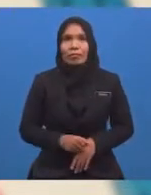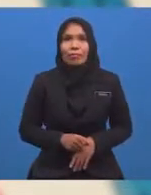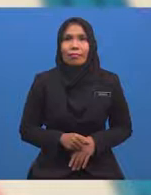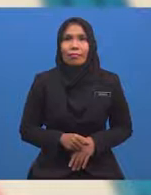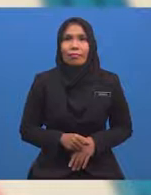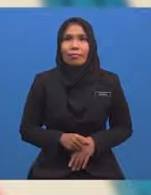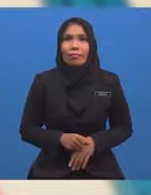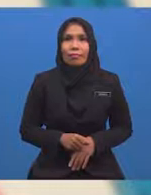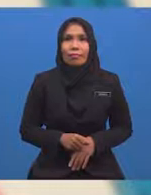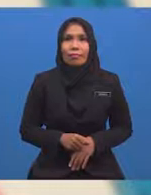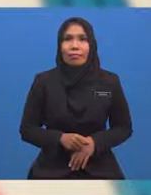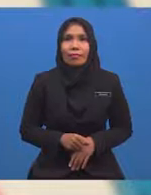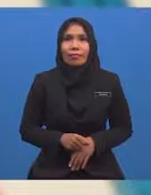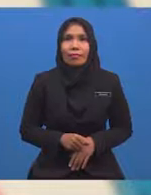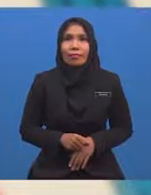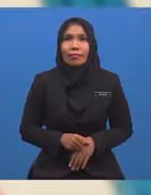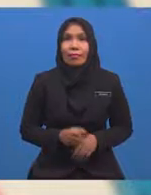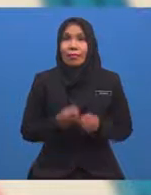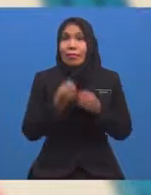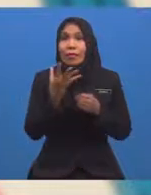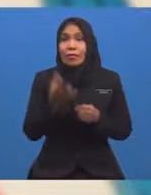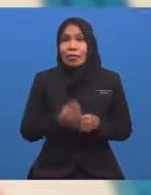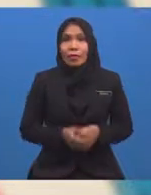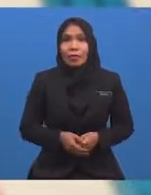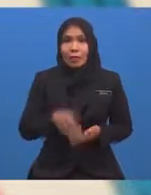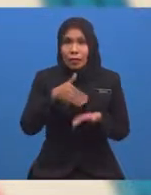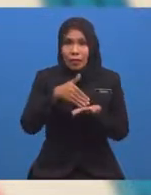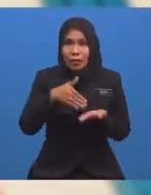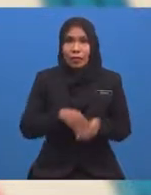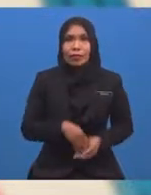ialah satu nisbah 100